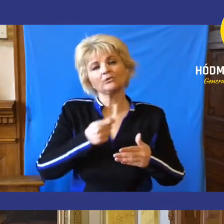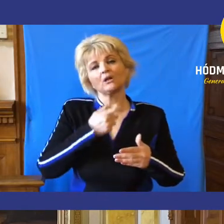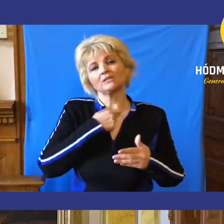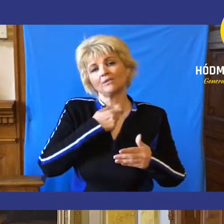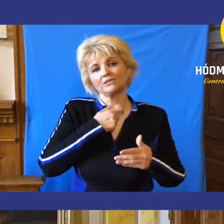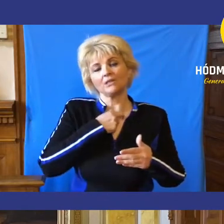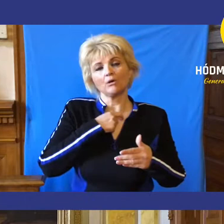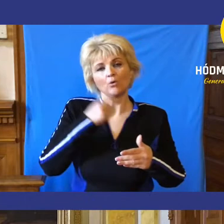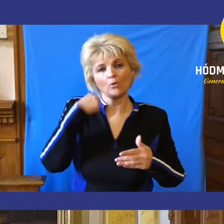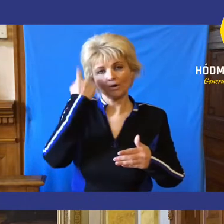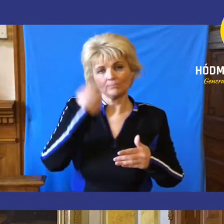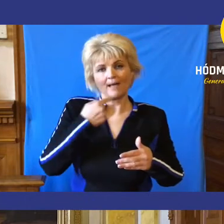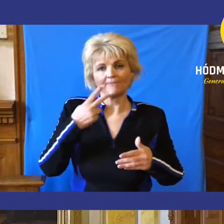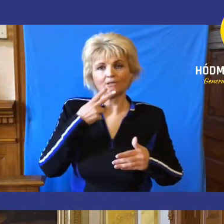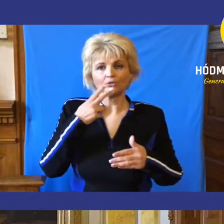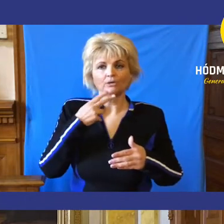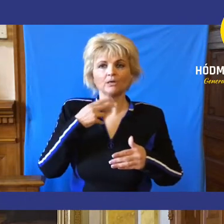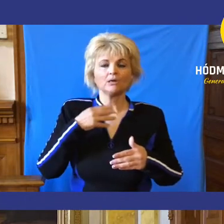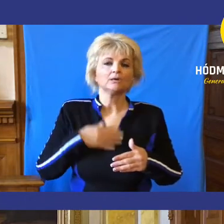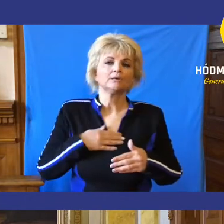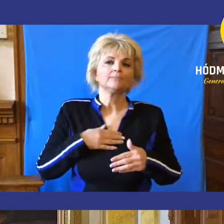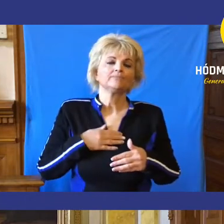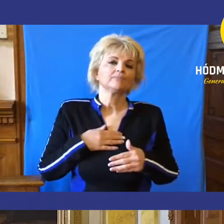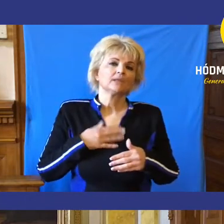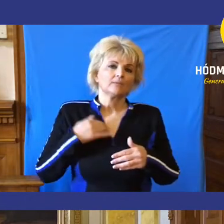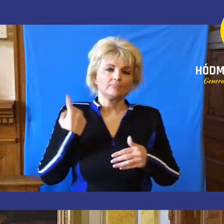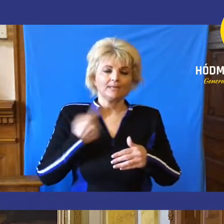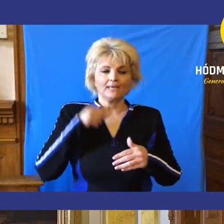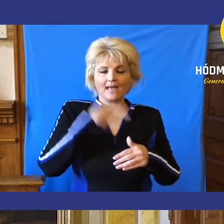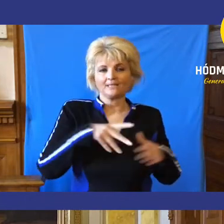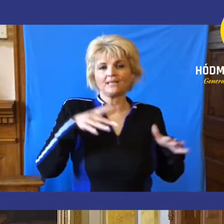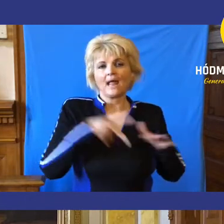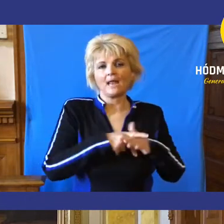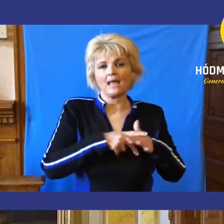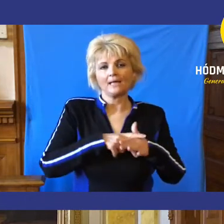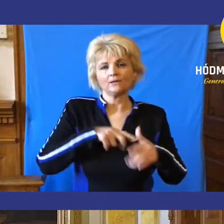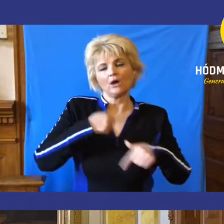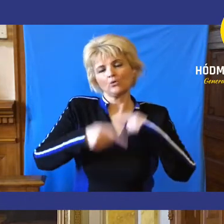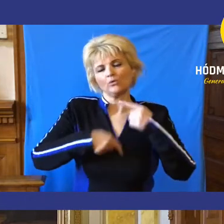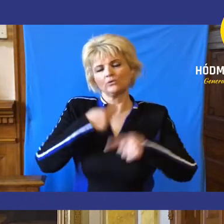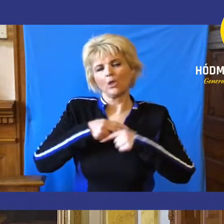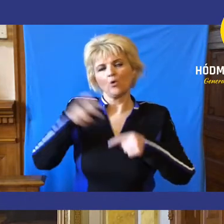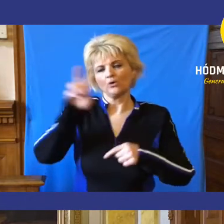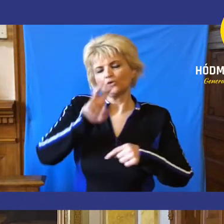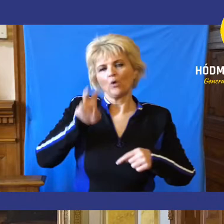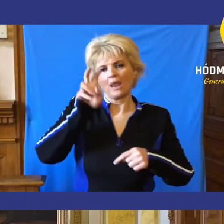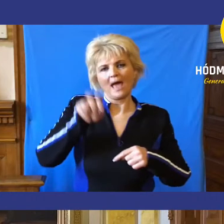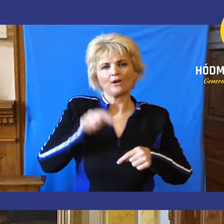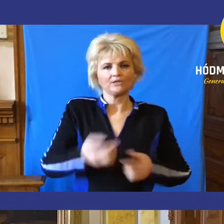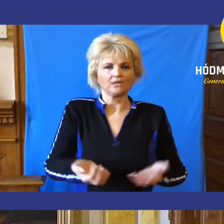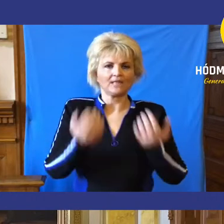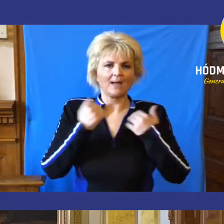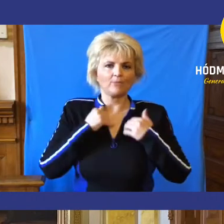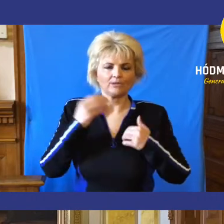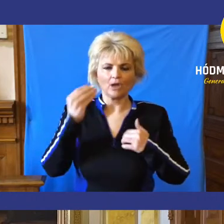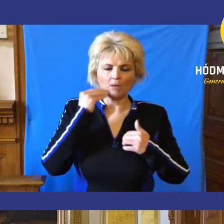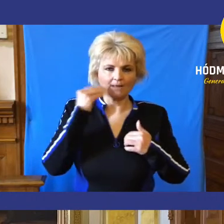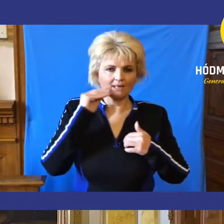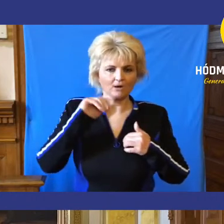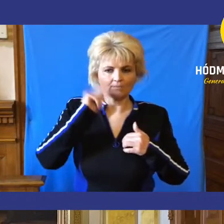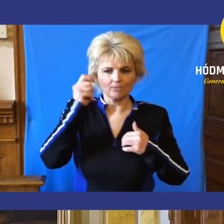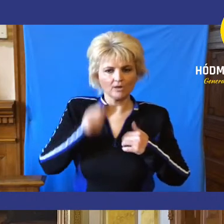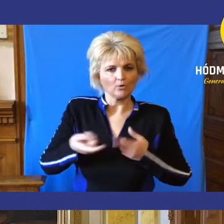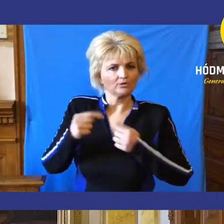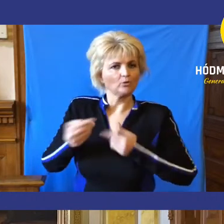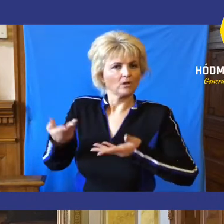tettem volna, a guruló dollárok azt szolgálták, hogy ezt leállítsuk. A guruló dollárok, önök így nevezik ezeket, az a támogatás, ami tehát amerikai magyaroktól